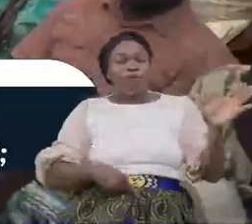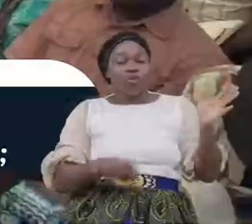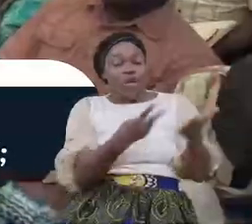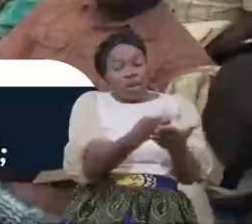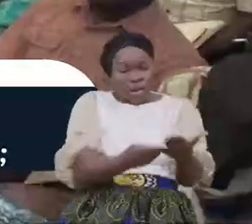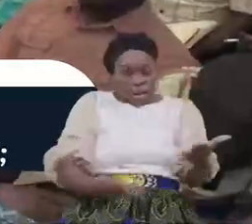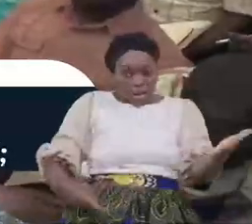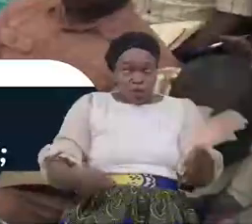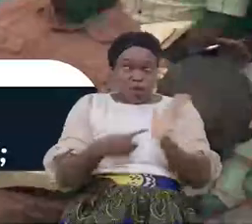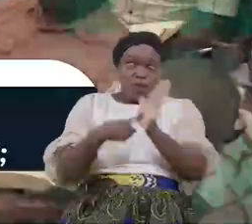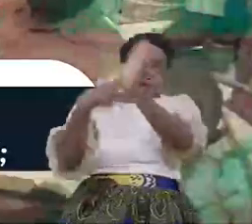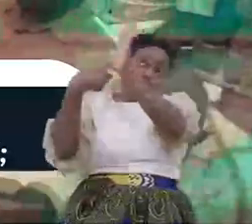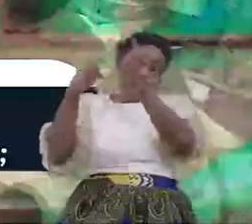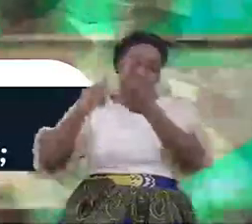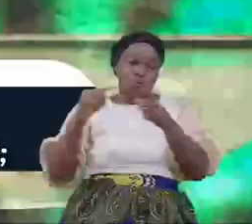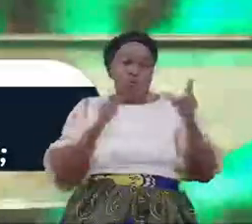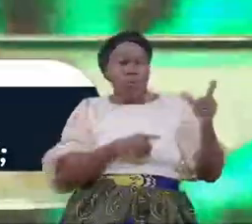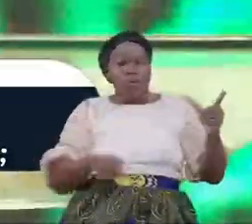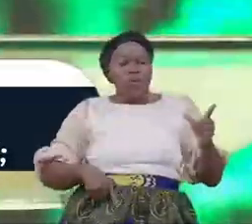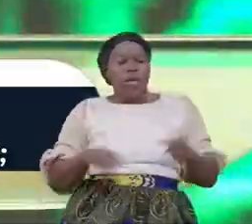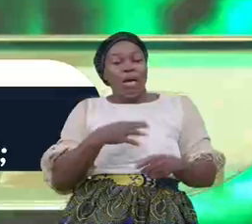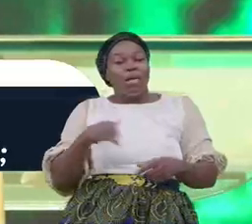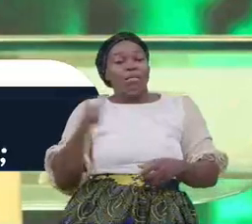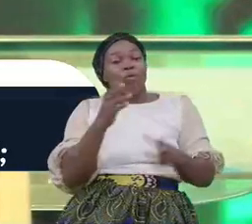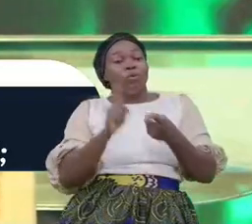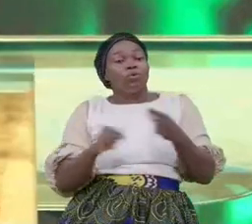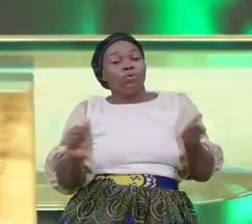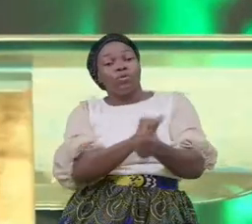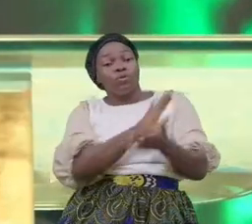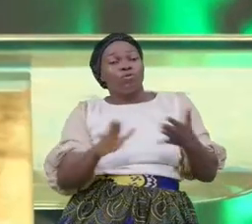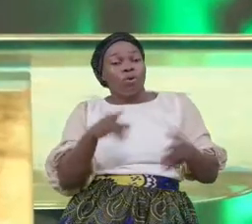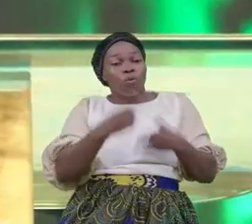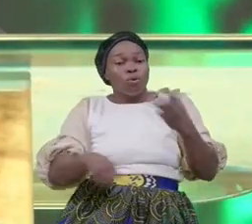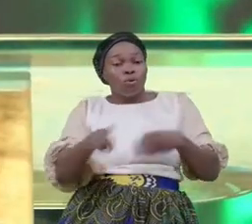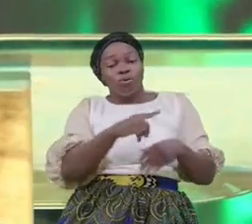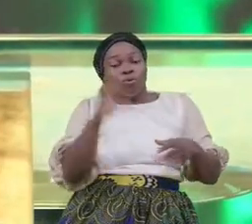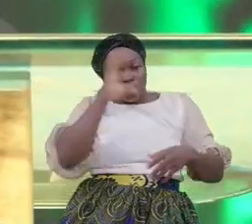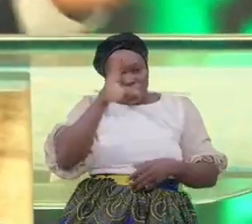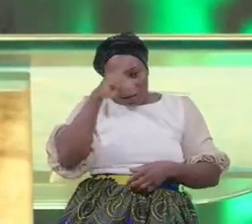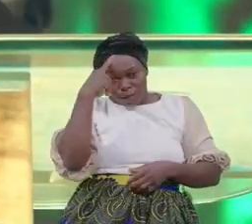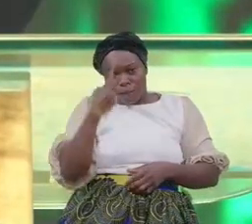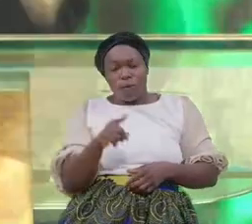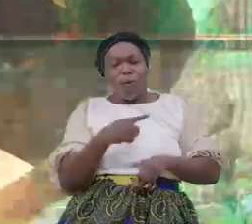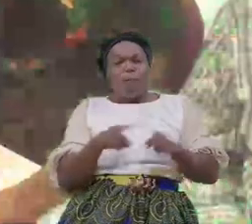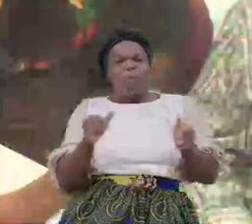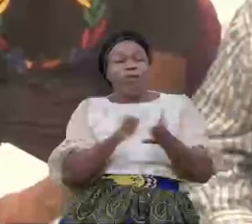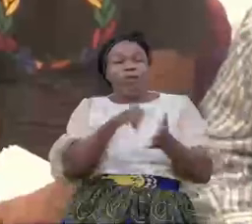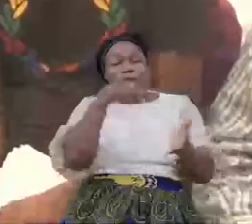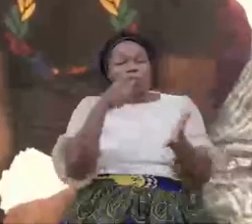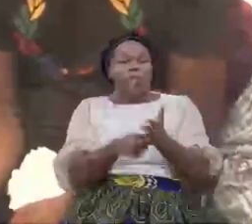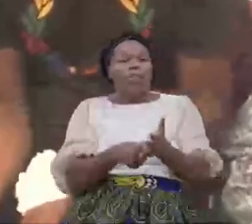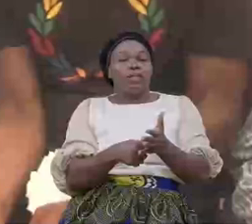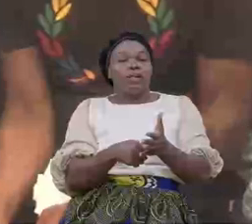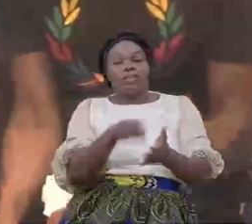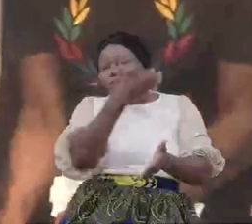t'éliminer. Nous allons te tuer. Nous allons disperser ta vie. Nous allons disperser ta famille. Et là, tu déployes